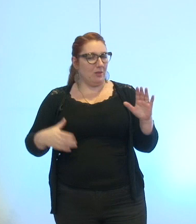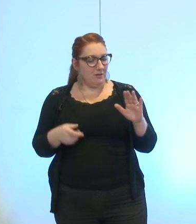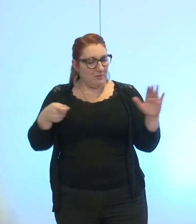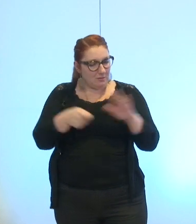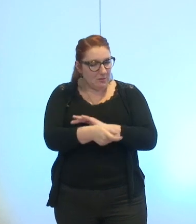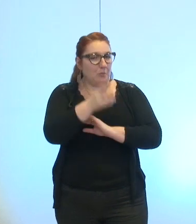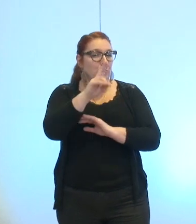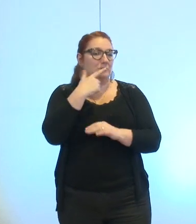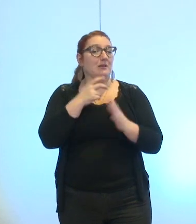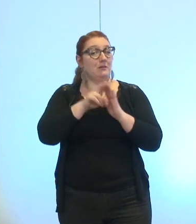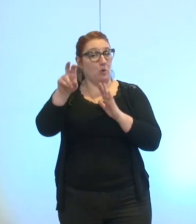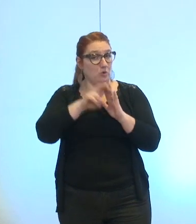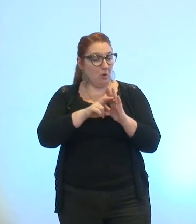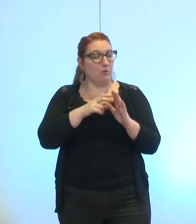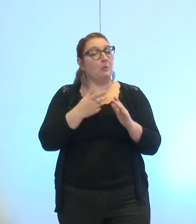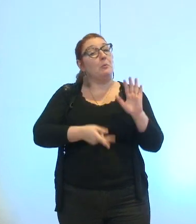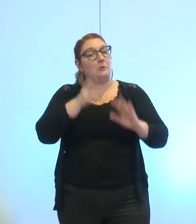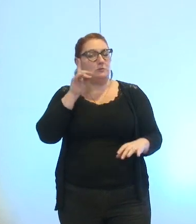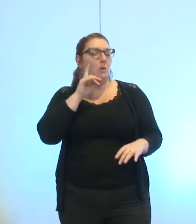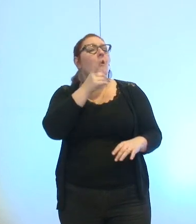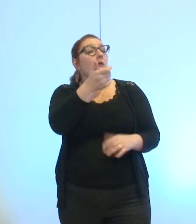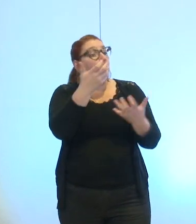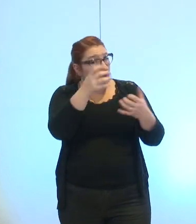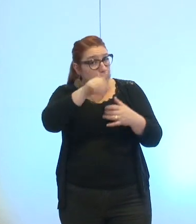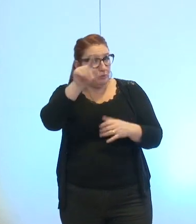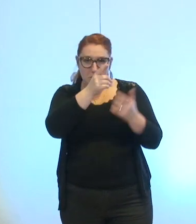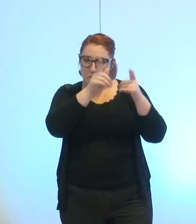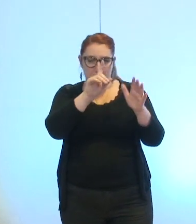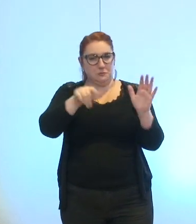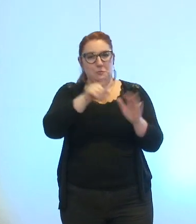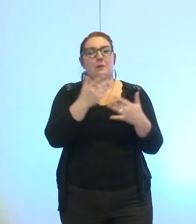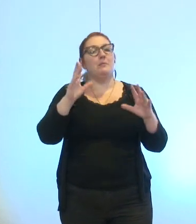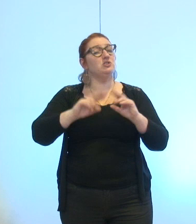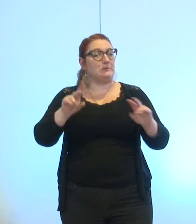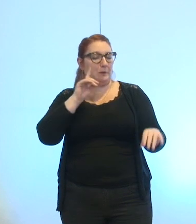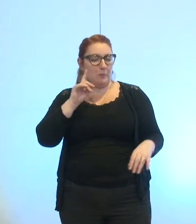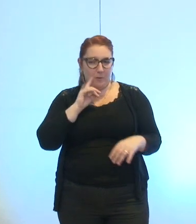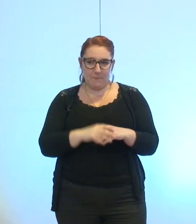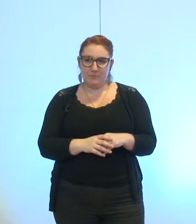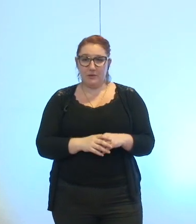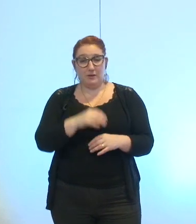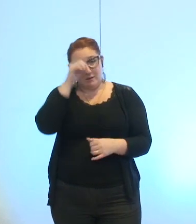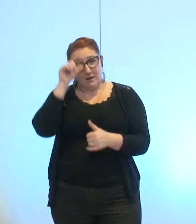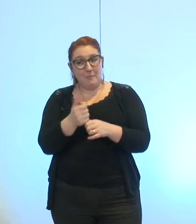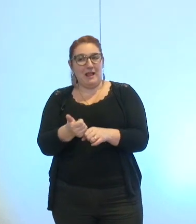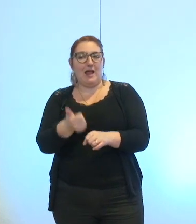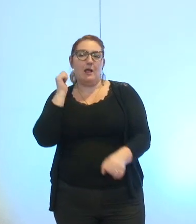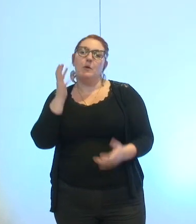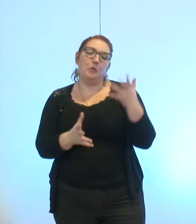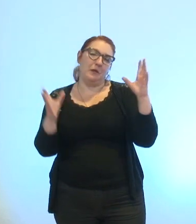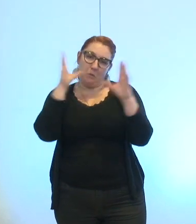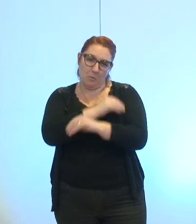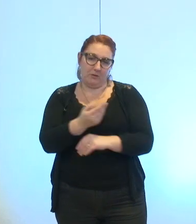et vous pourrez le supprimer si vous le souhaitez on a fait plus d'abord rappelez-vous il y a 1 an mais vous l'avez certainement